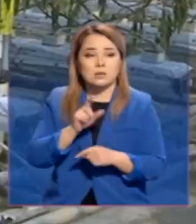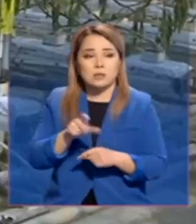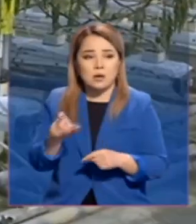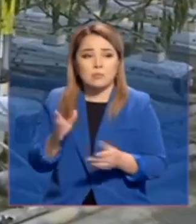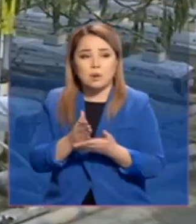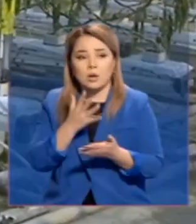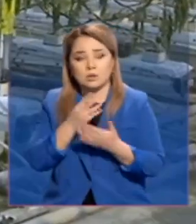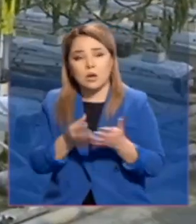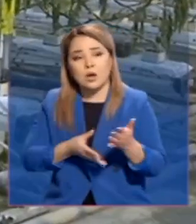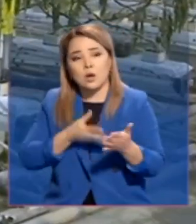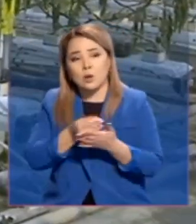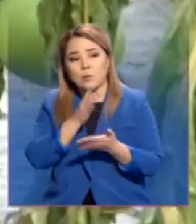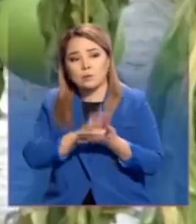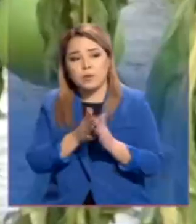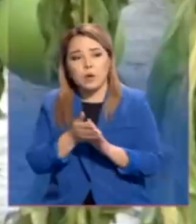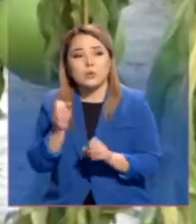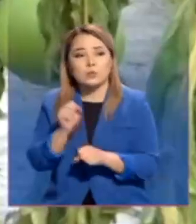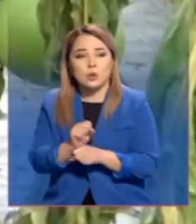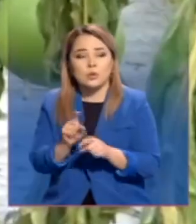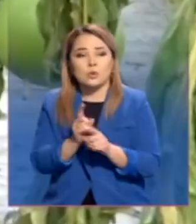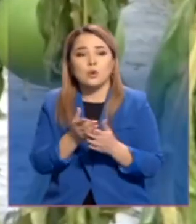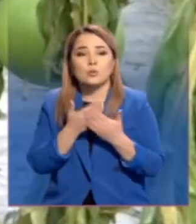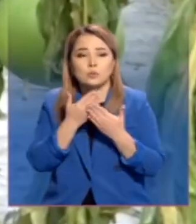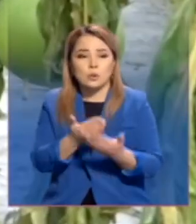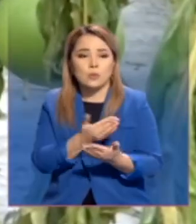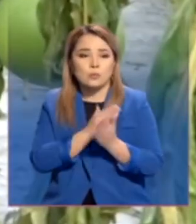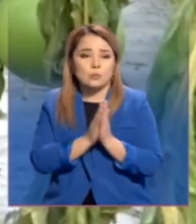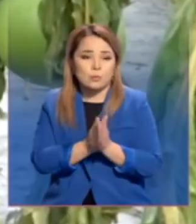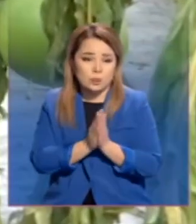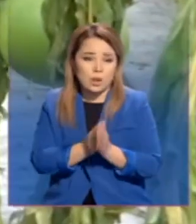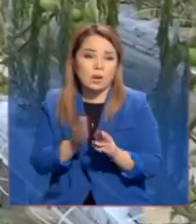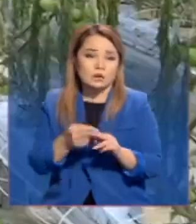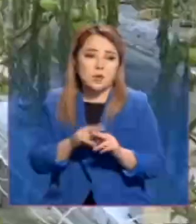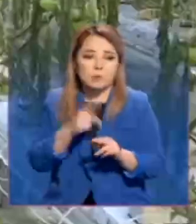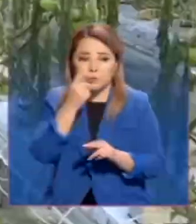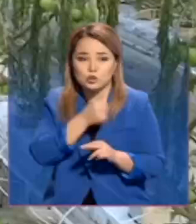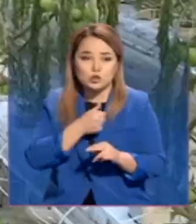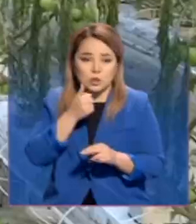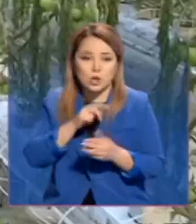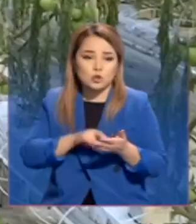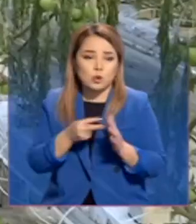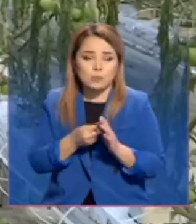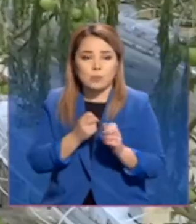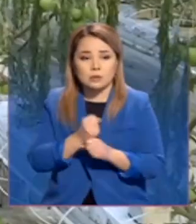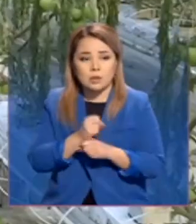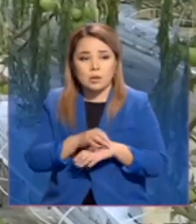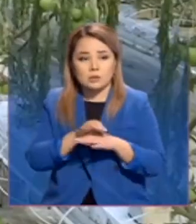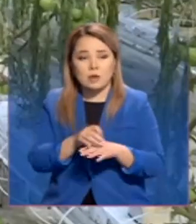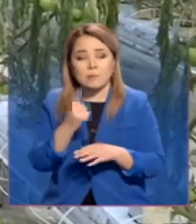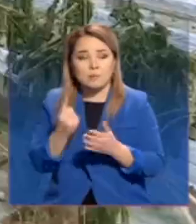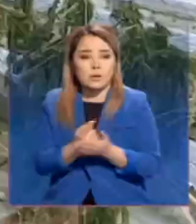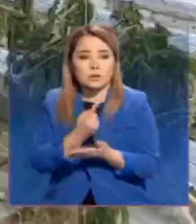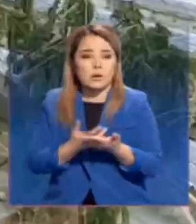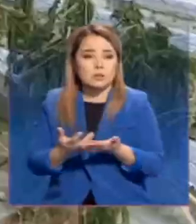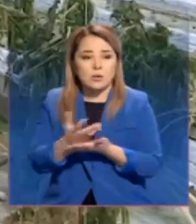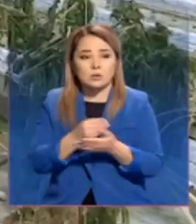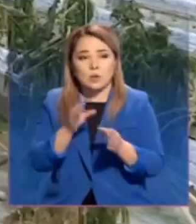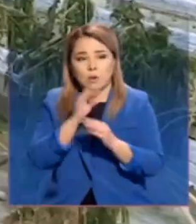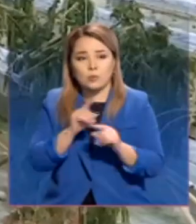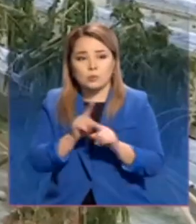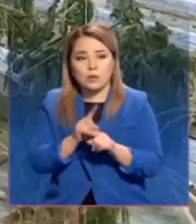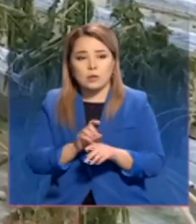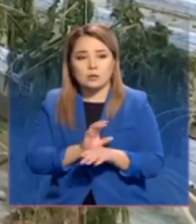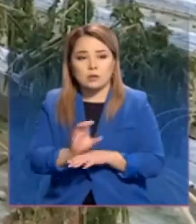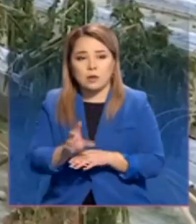шаруалардың оны өтеу мерзімін тоқтата тұрса деген тілегі бар. Өйткені бір жылдық өнімге жоспар құрғандар бір-ақ рет теріп үлгергендерін